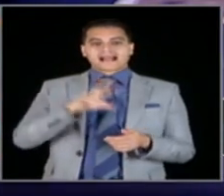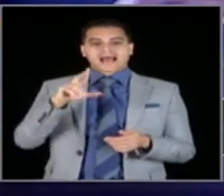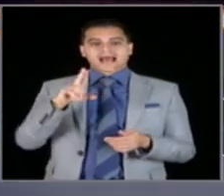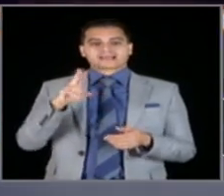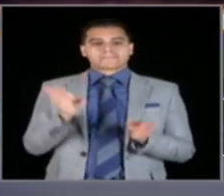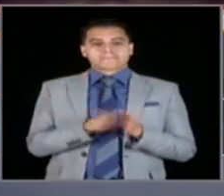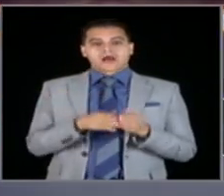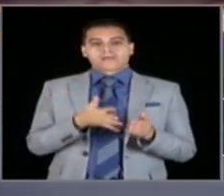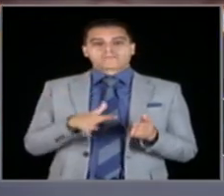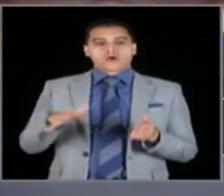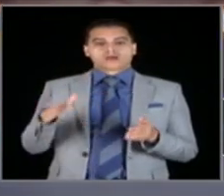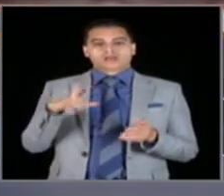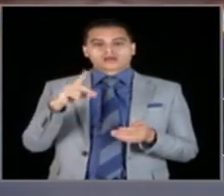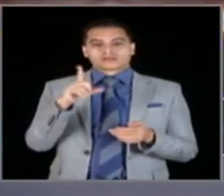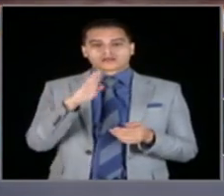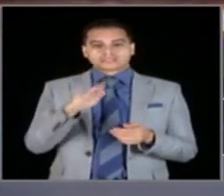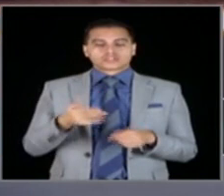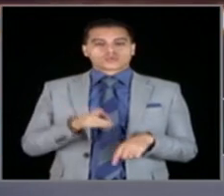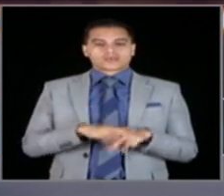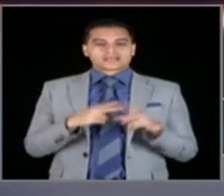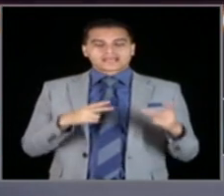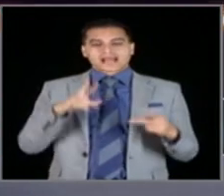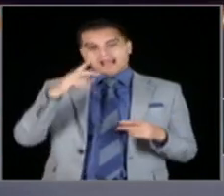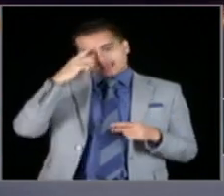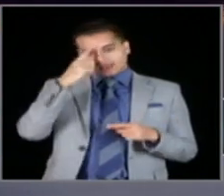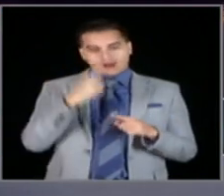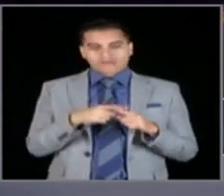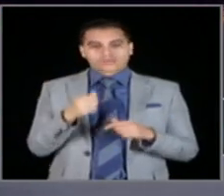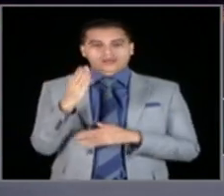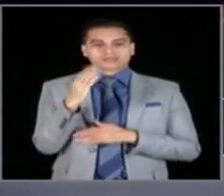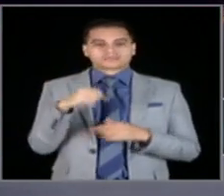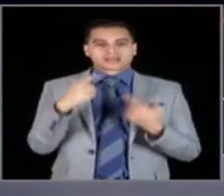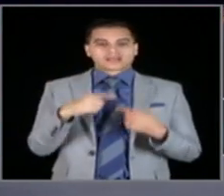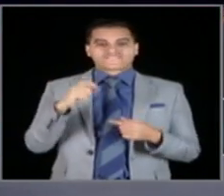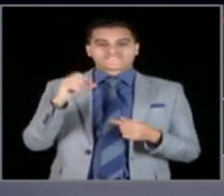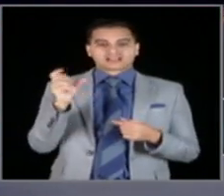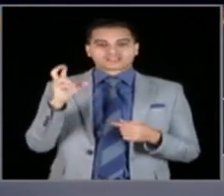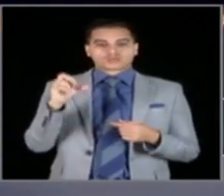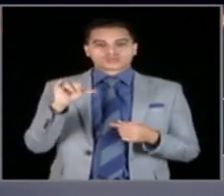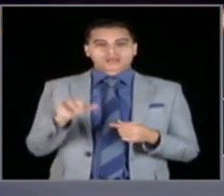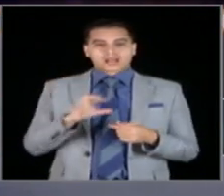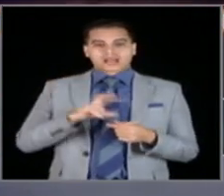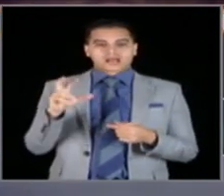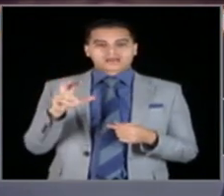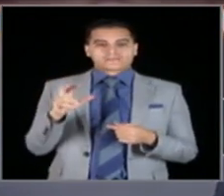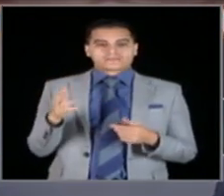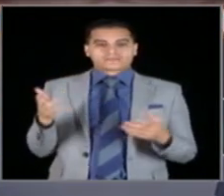الأطلسي ومحيط آخر، فما هو؟ الهندي. غلط. ما هي العملة الرسمية لدولة فنزويلا؟